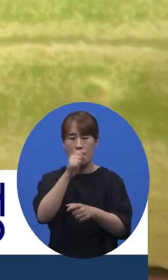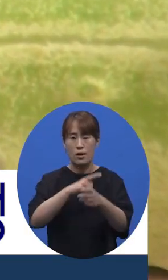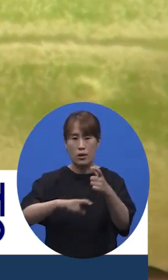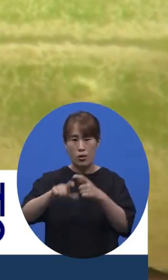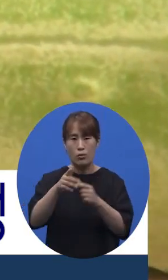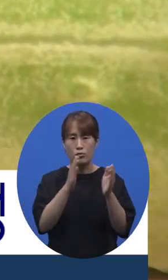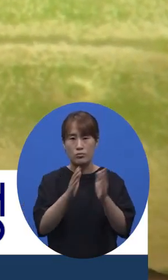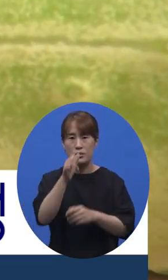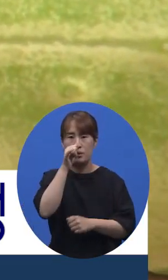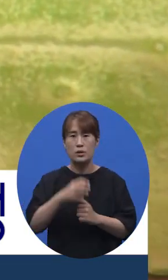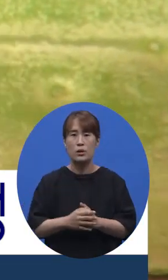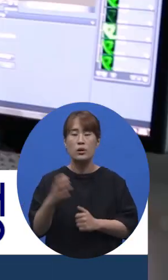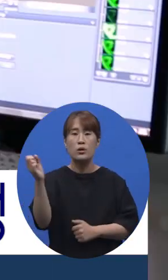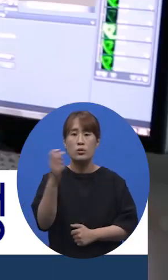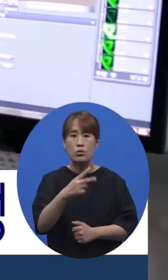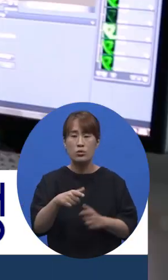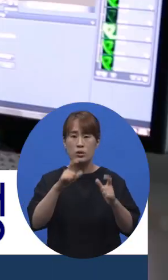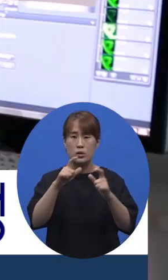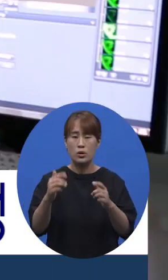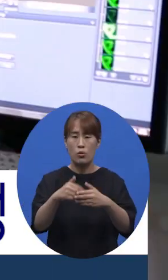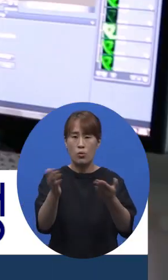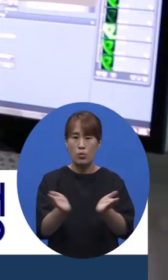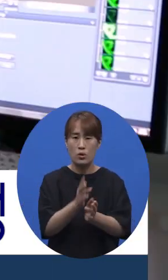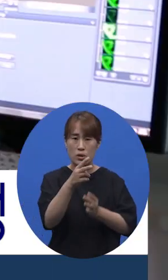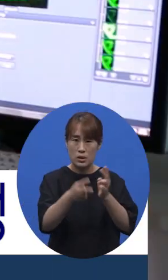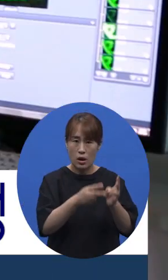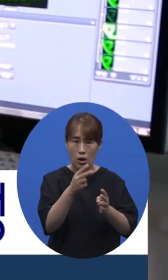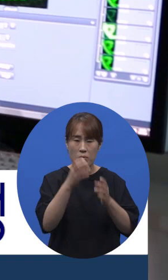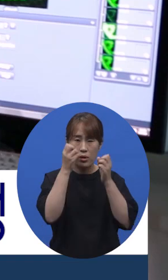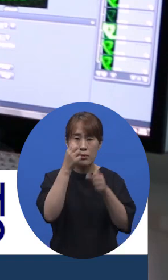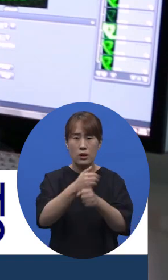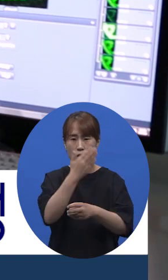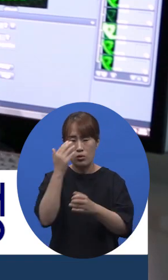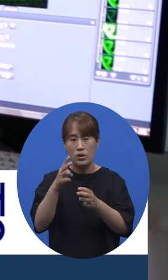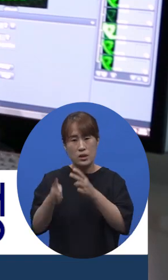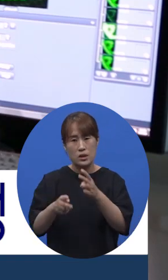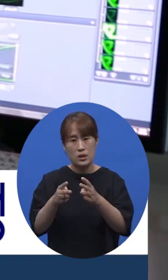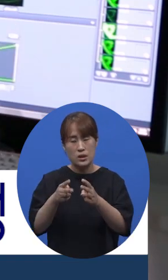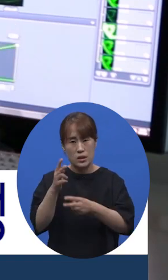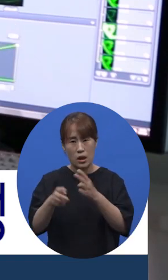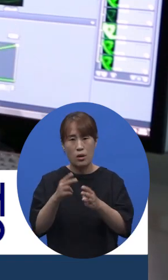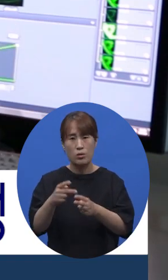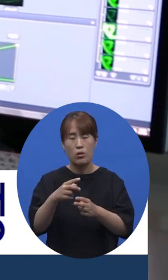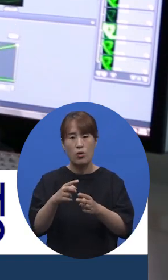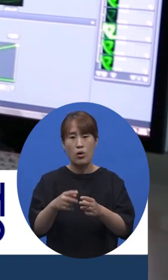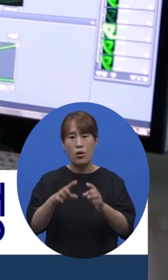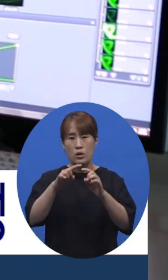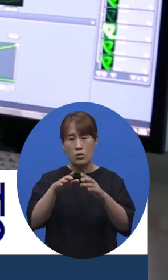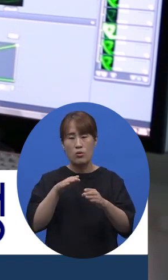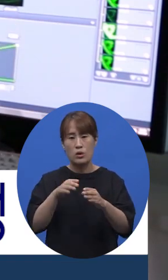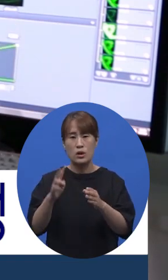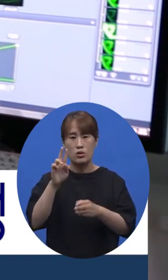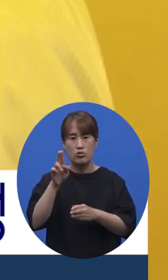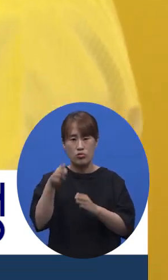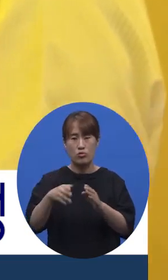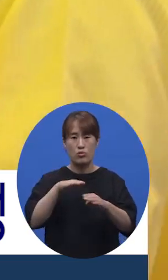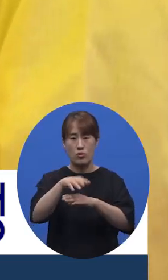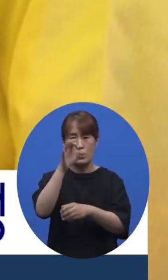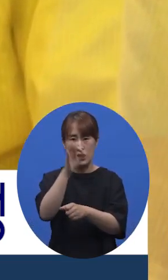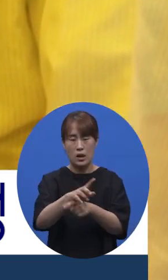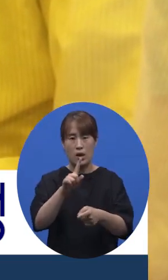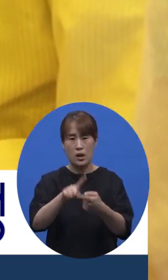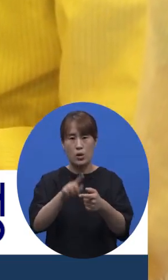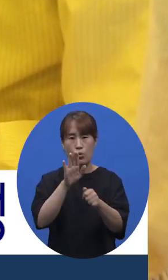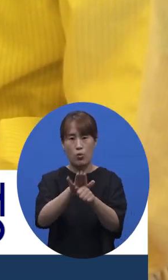편성 됐습니다 또한 지역공동체 일자리사업 청년 일자리 서 전기 수소 자동차 구매 지원